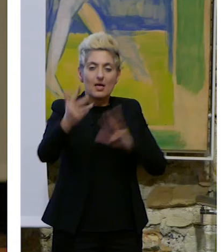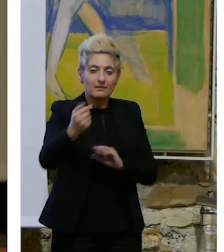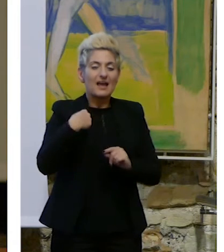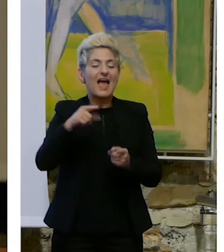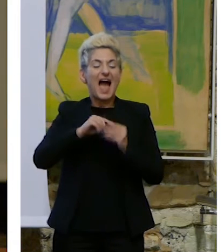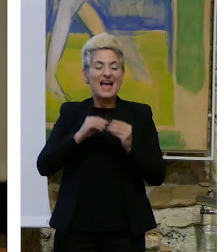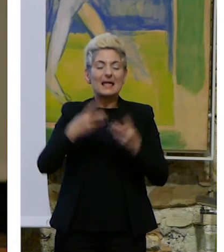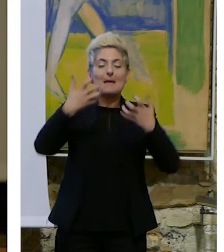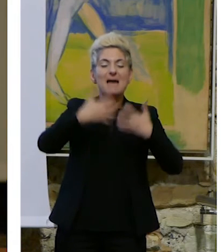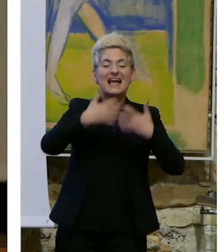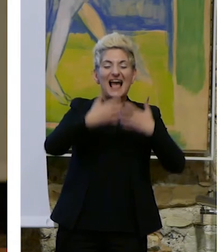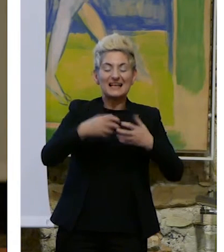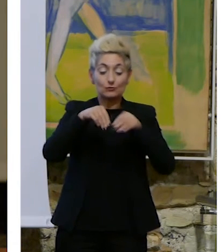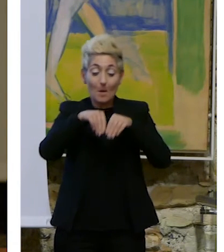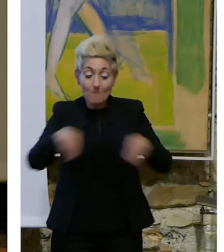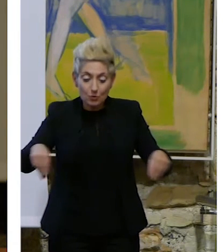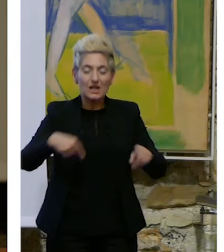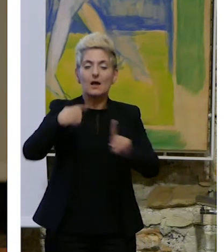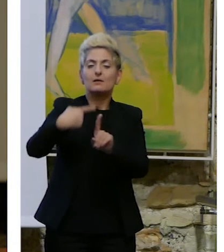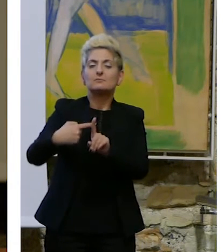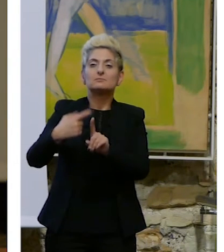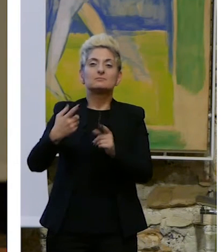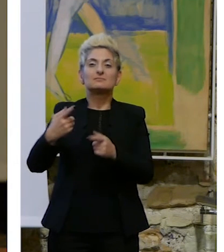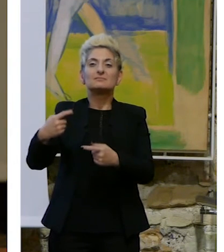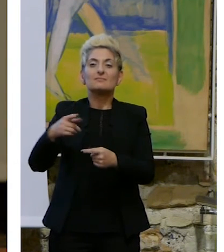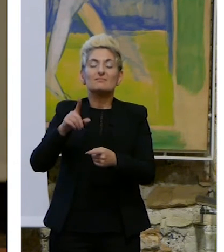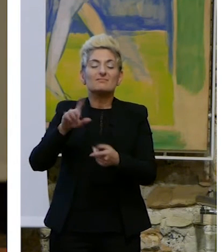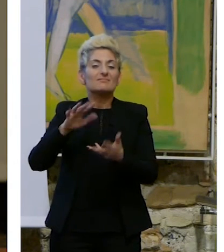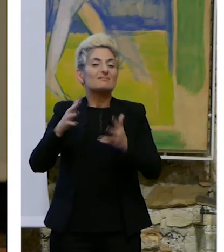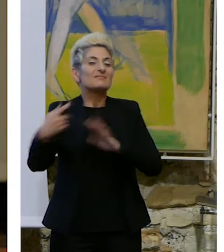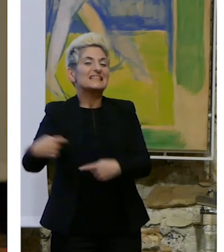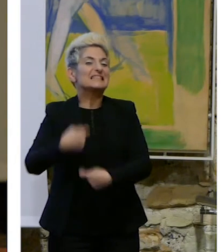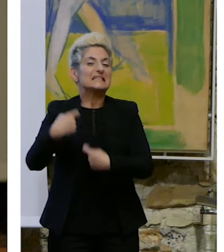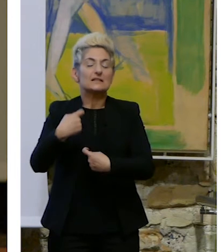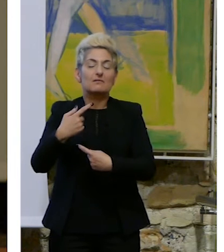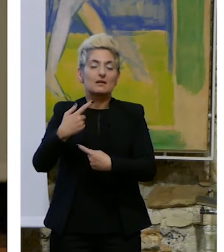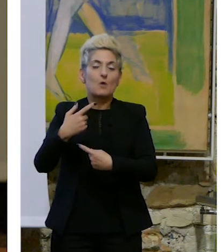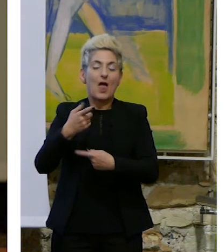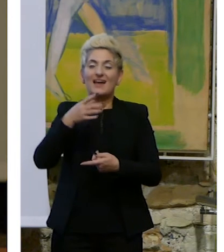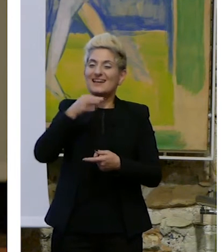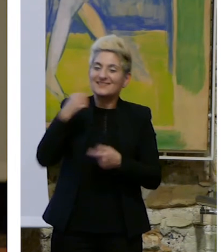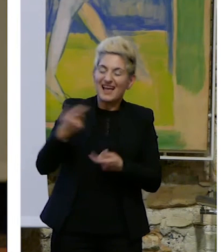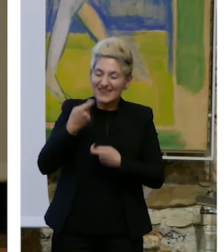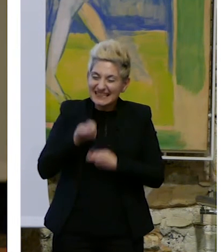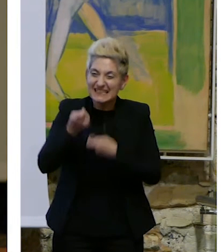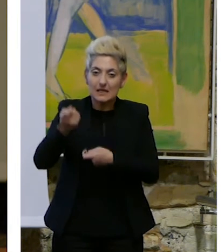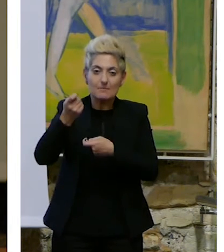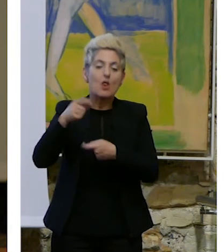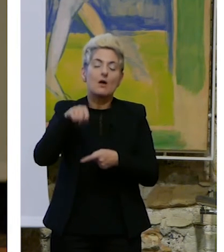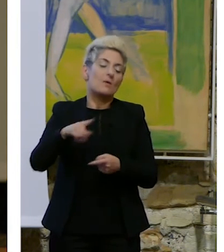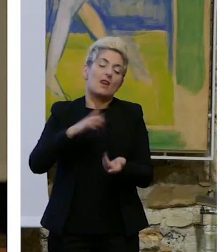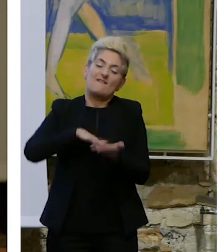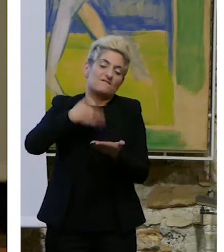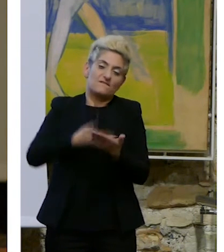meccanismi museali e in un qualche modo stimolanti sono fondamentali, perché offrono delle